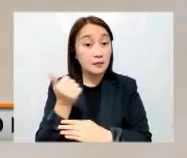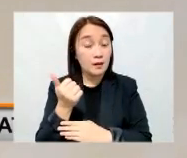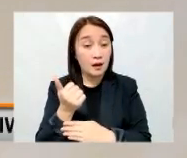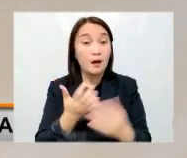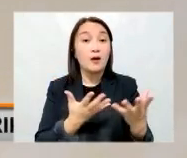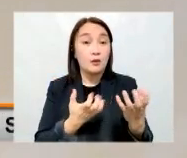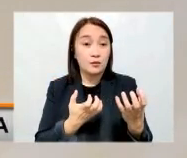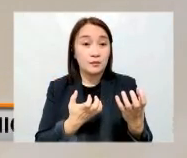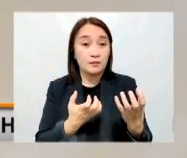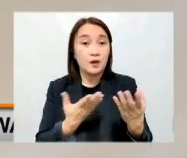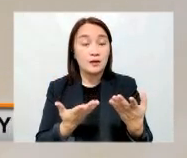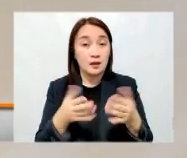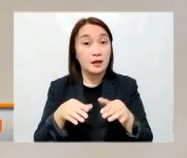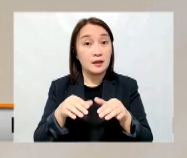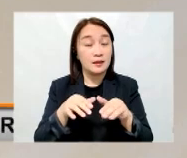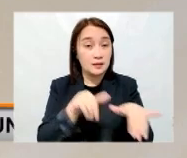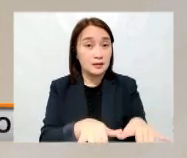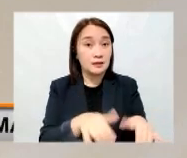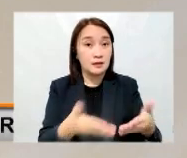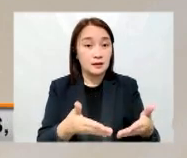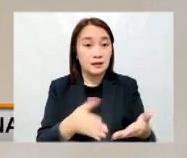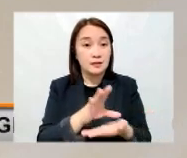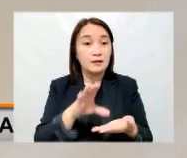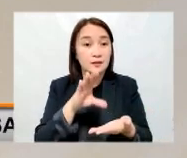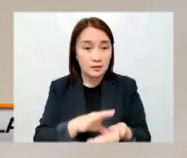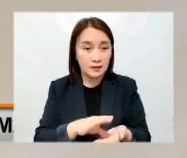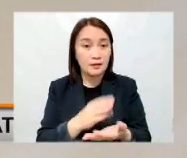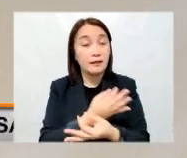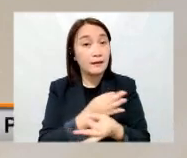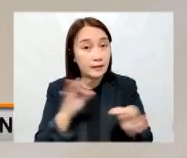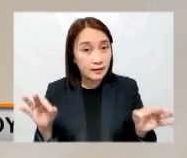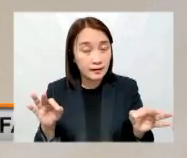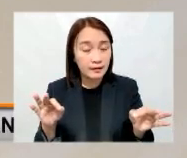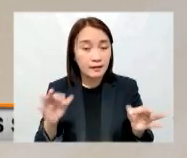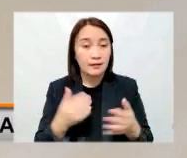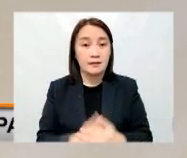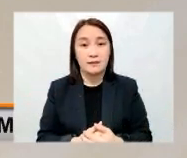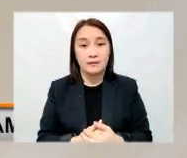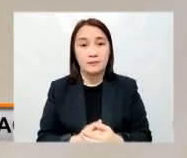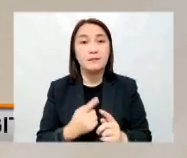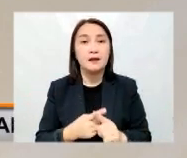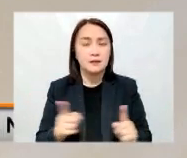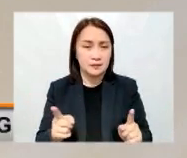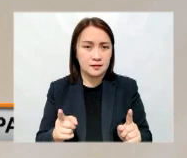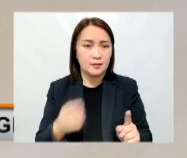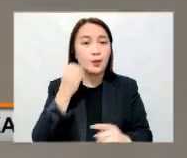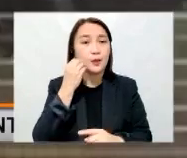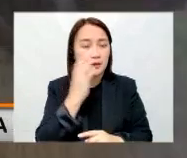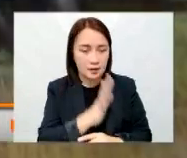dyan na lang sila sa center, libre lahat. Pero pauwiin na namin